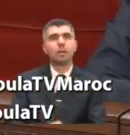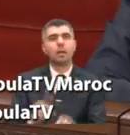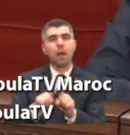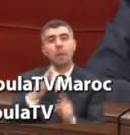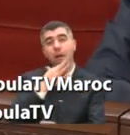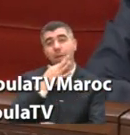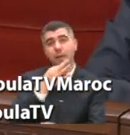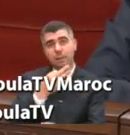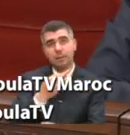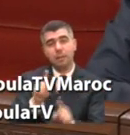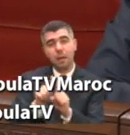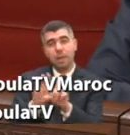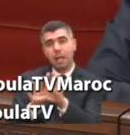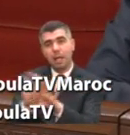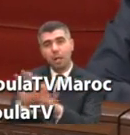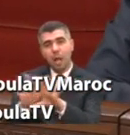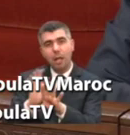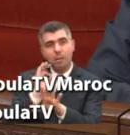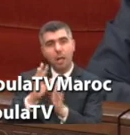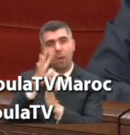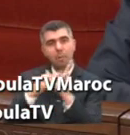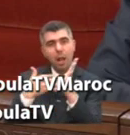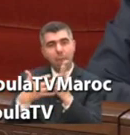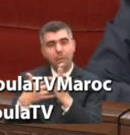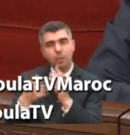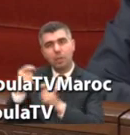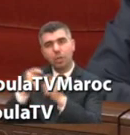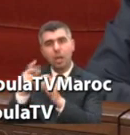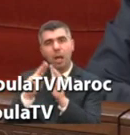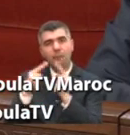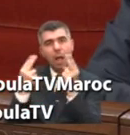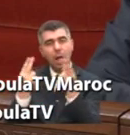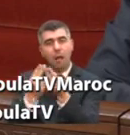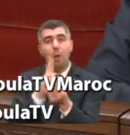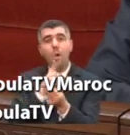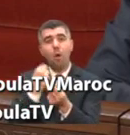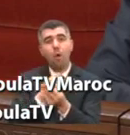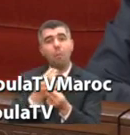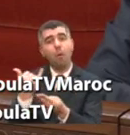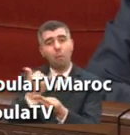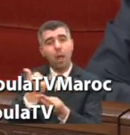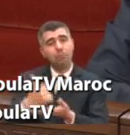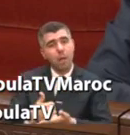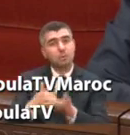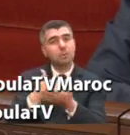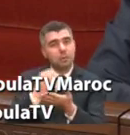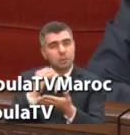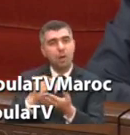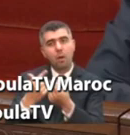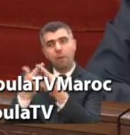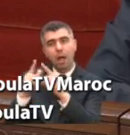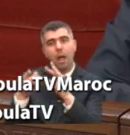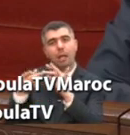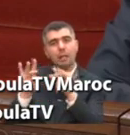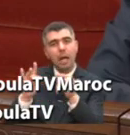الخارجية، كتعرفوا بأن الحكومة كتوليها واحد الأهمية بالغة، خصوصا في إطار الاستراتيجية الوطنية أو الحكومية للإدارة